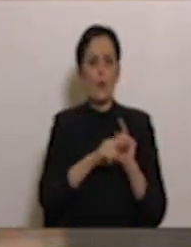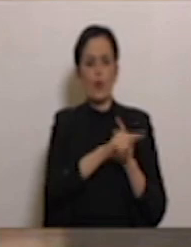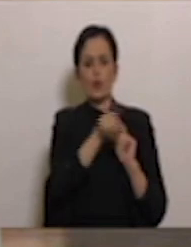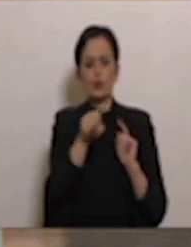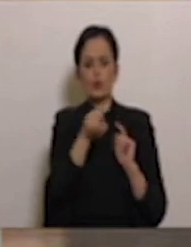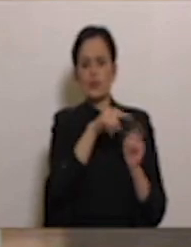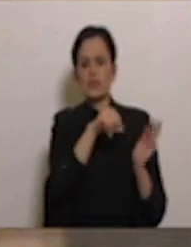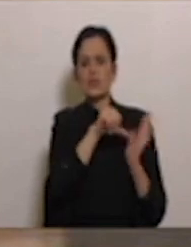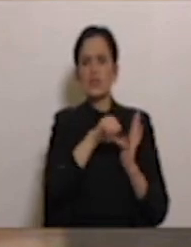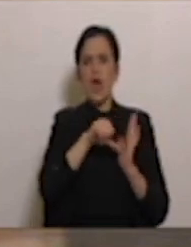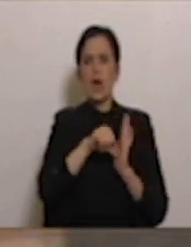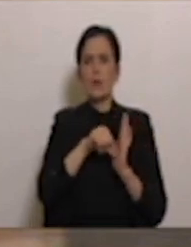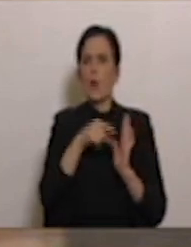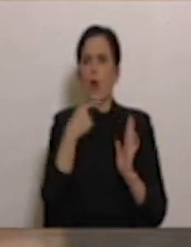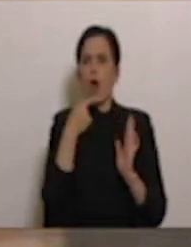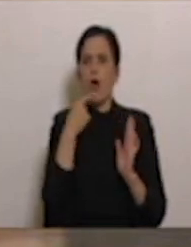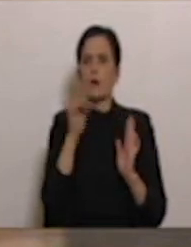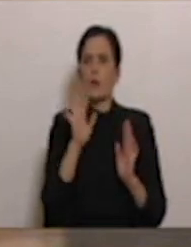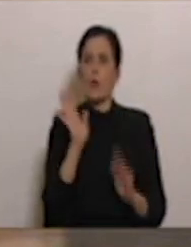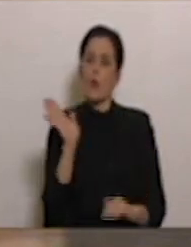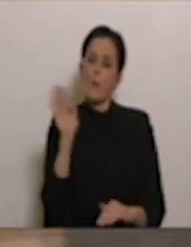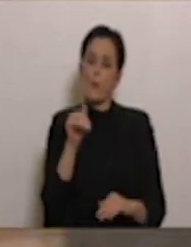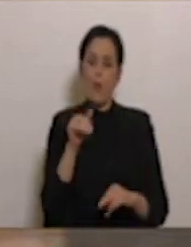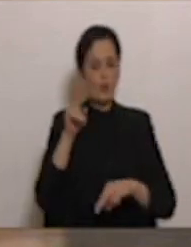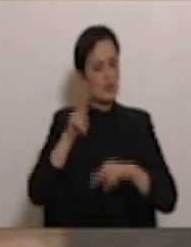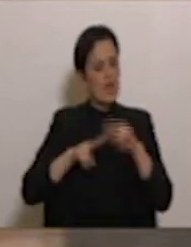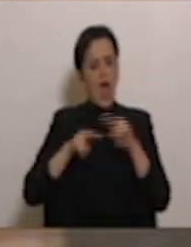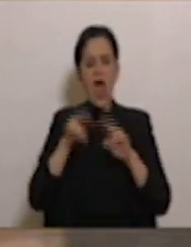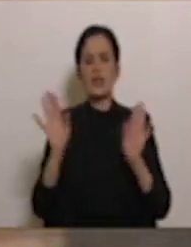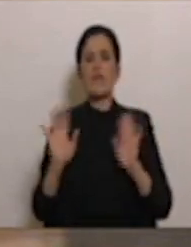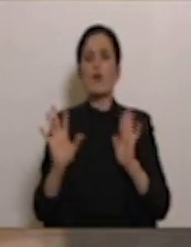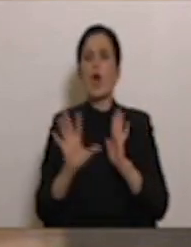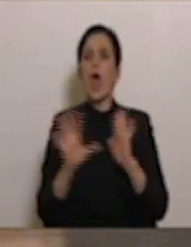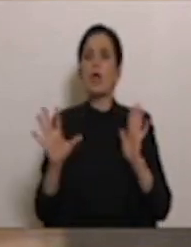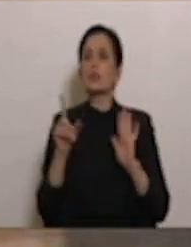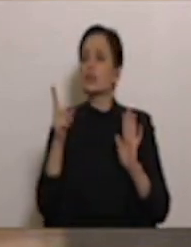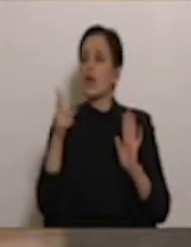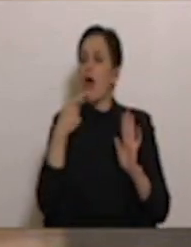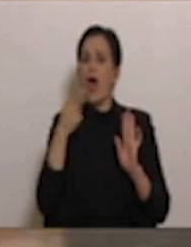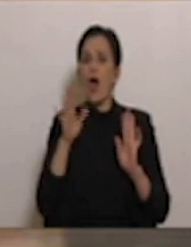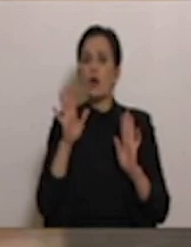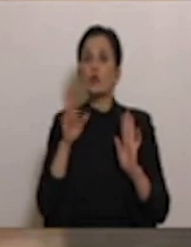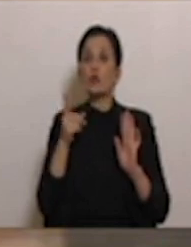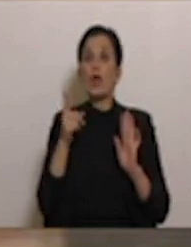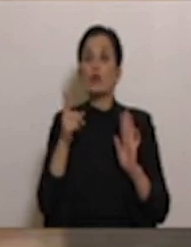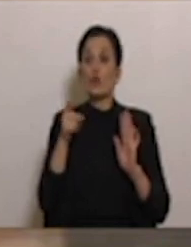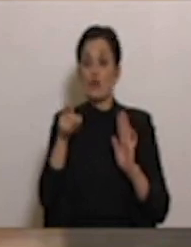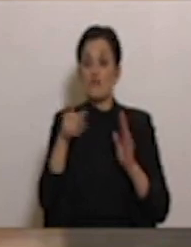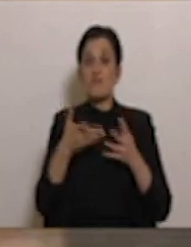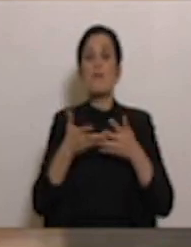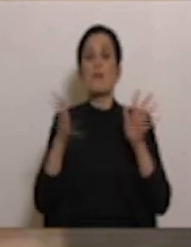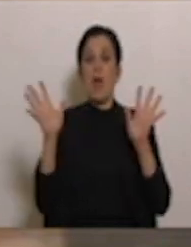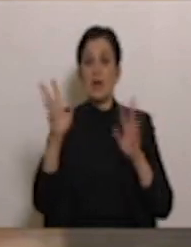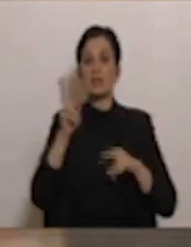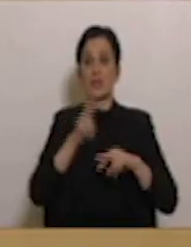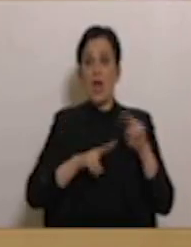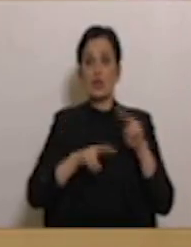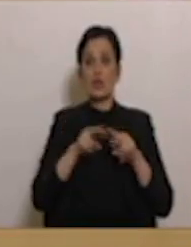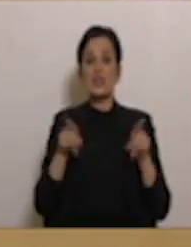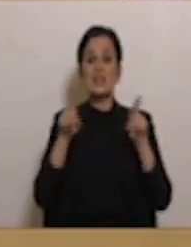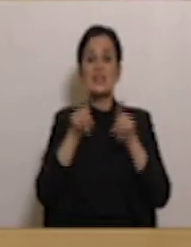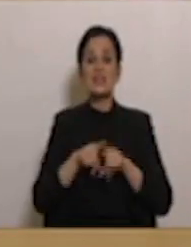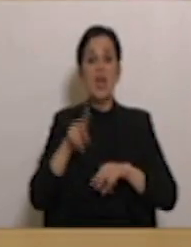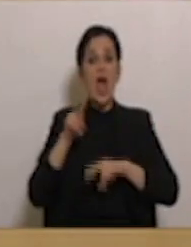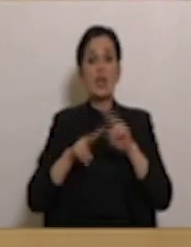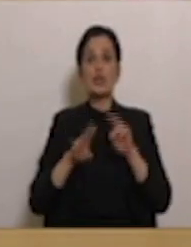არ ამბობს იმას, რომ მოდით არავაშენოთ ჰესები? იცით რატომ? იმიტომ რომ ააშენებდით უფრო მეც და ააშენებდით ისე, რომ